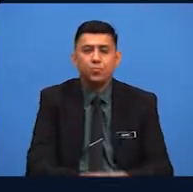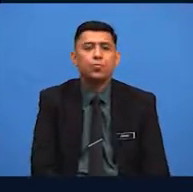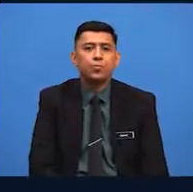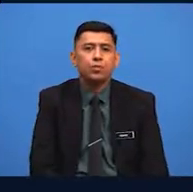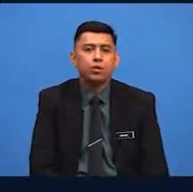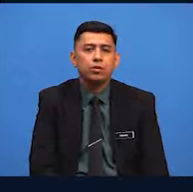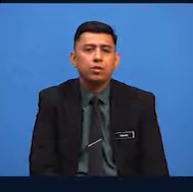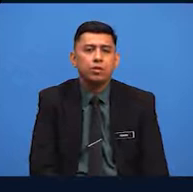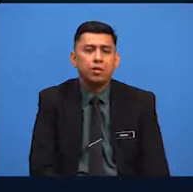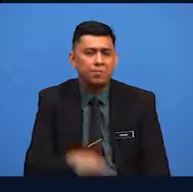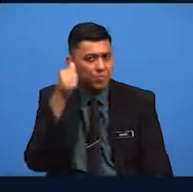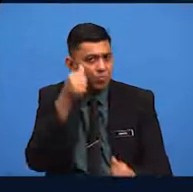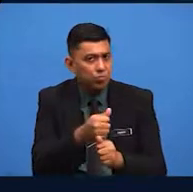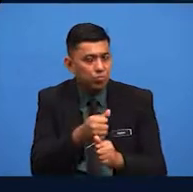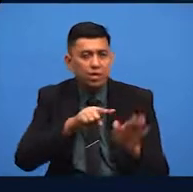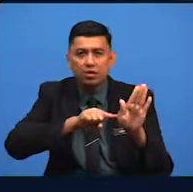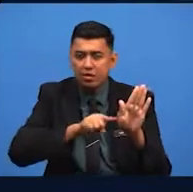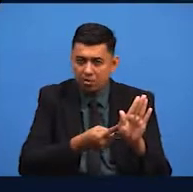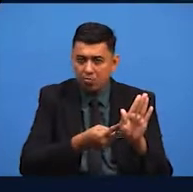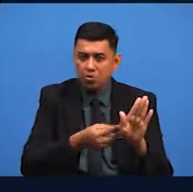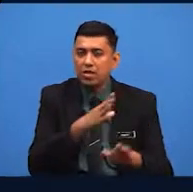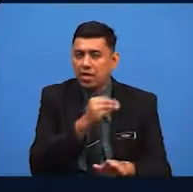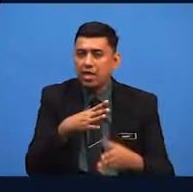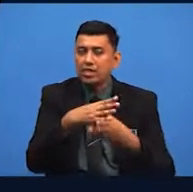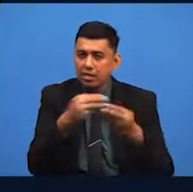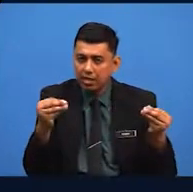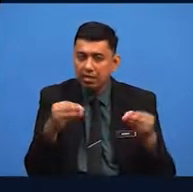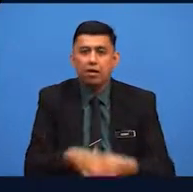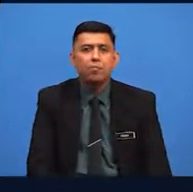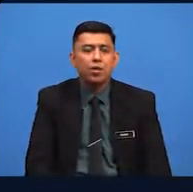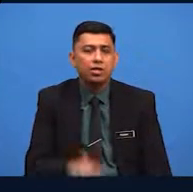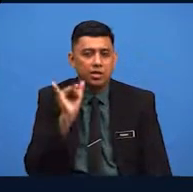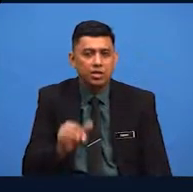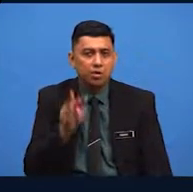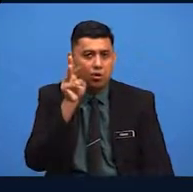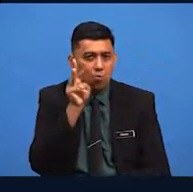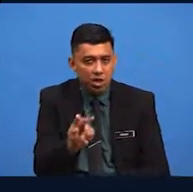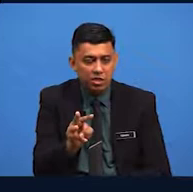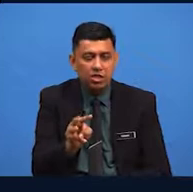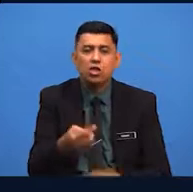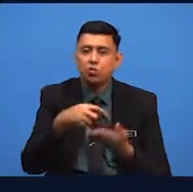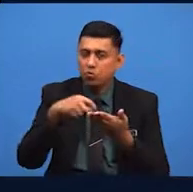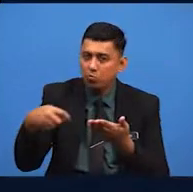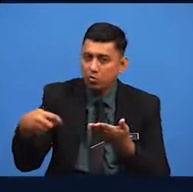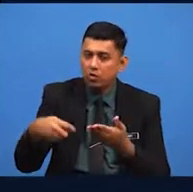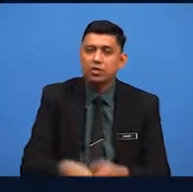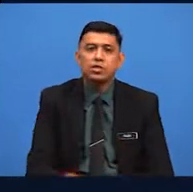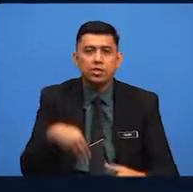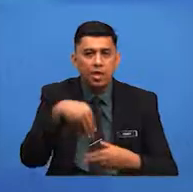Perlu diingatkan, perkataan mula dan tamat adalah perkataan yang wajib ditulis di dalam